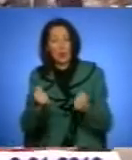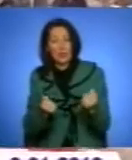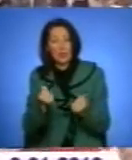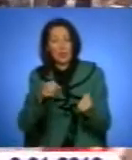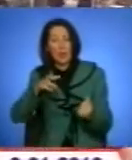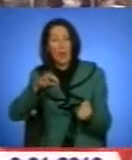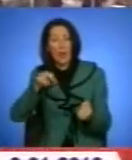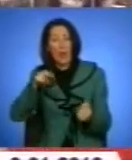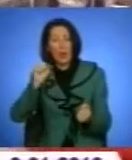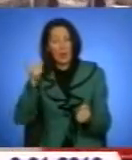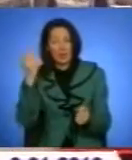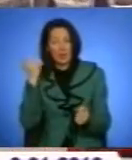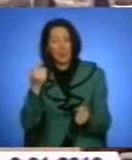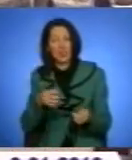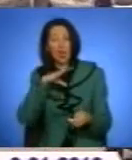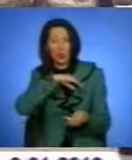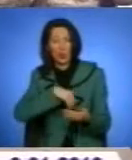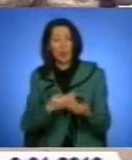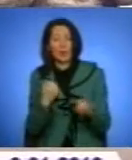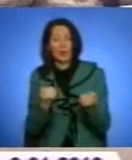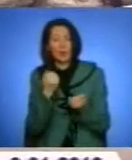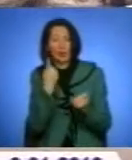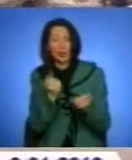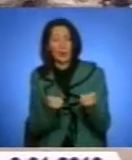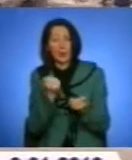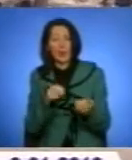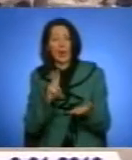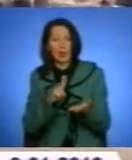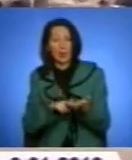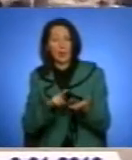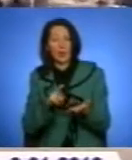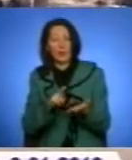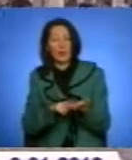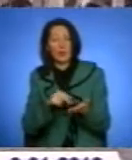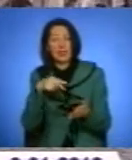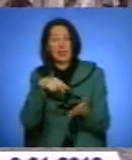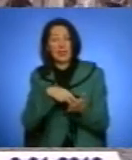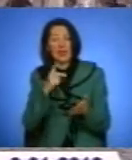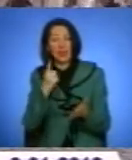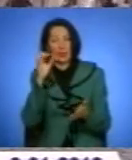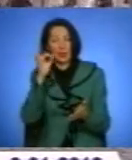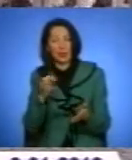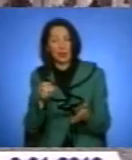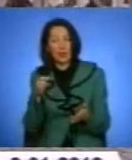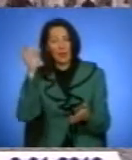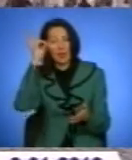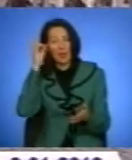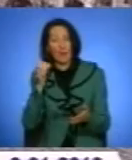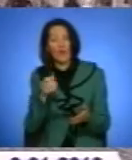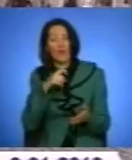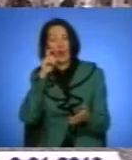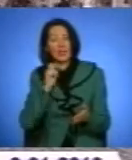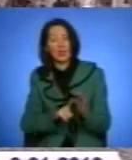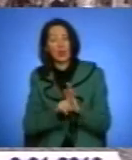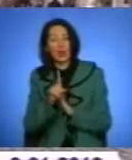продажу або обміну одного автомобіля оподатковувався зі ставкою 1%. Нагадаємо, в Україні стартувала